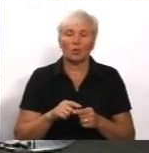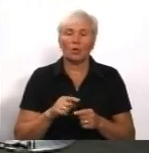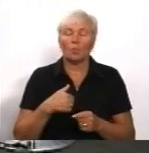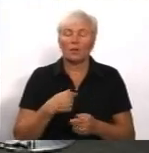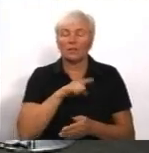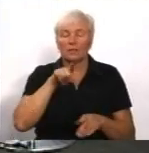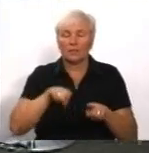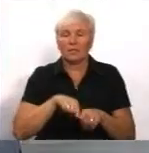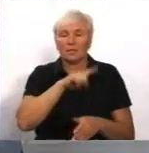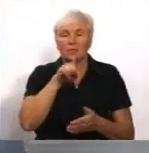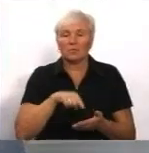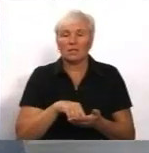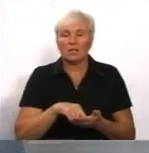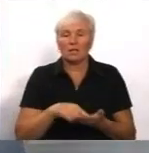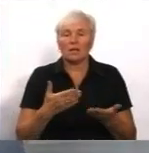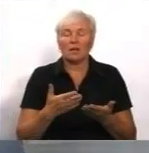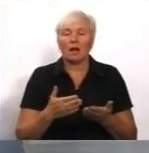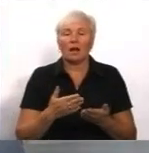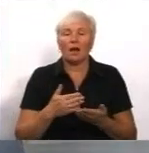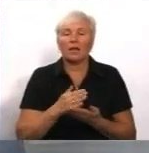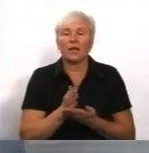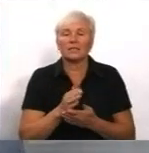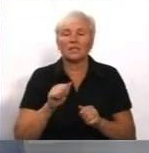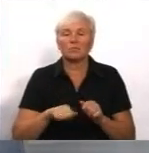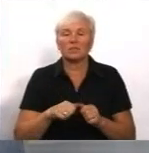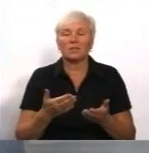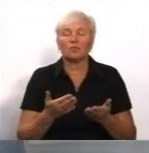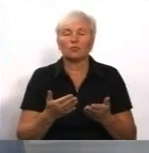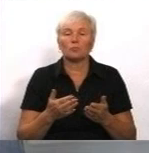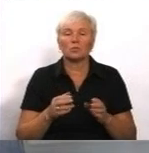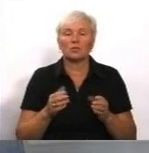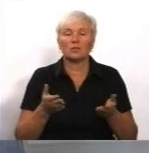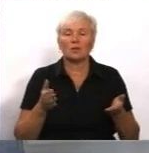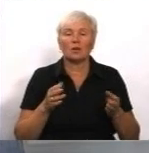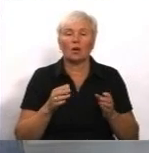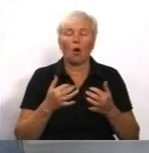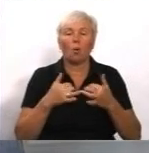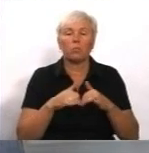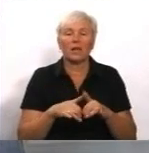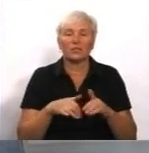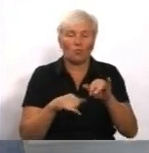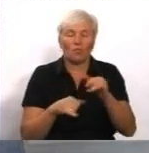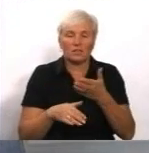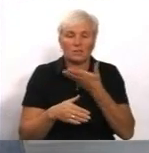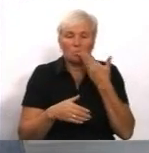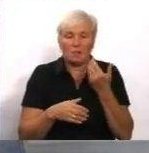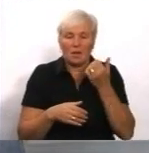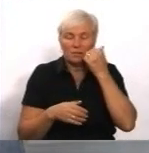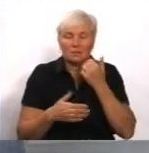Будь-яка якісна експертиза залежить багато в чому не лише від спеціалістів, а від обладнання, на якому вона здійснюється.